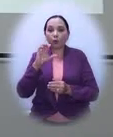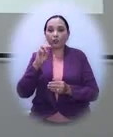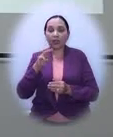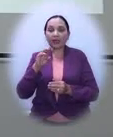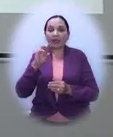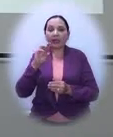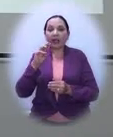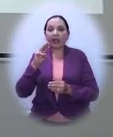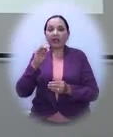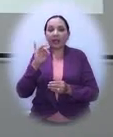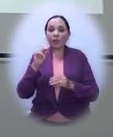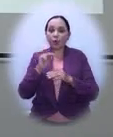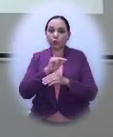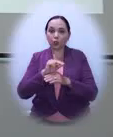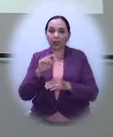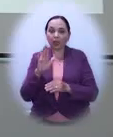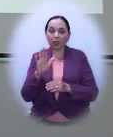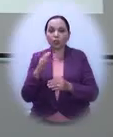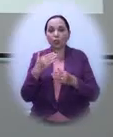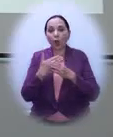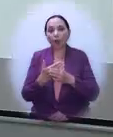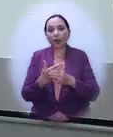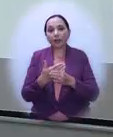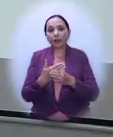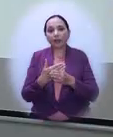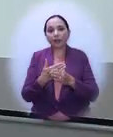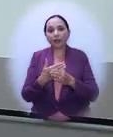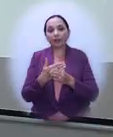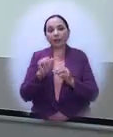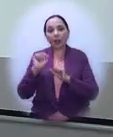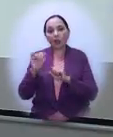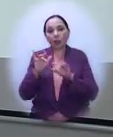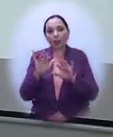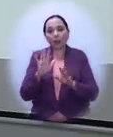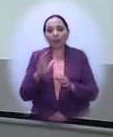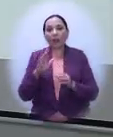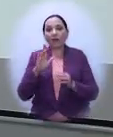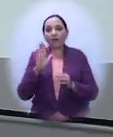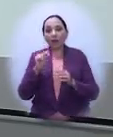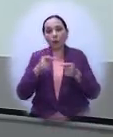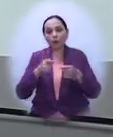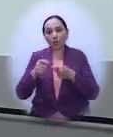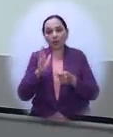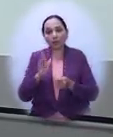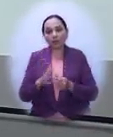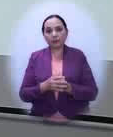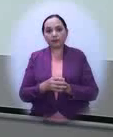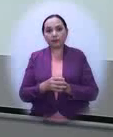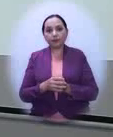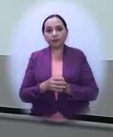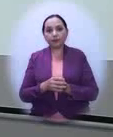va termosozlagich yordamida himoyalanadi va boshqariladi.